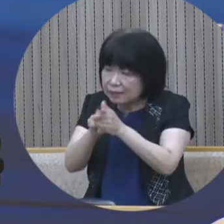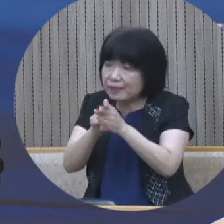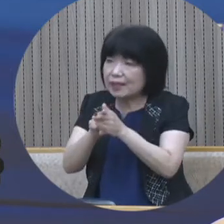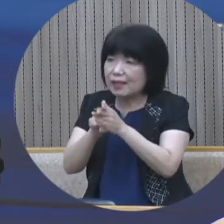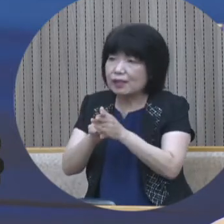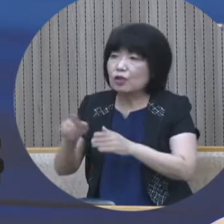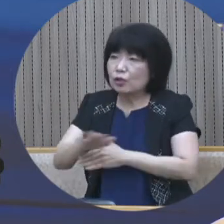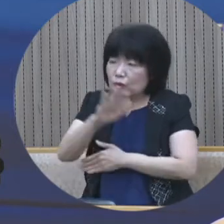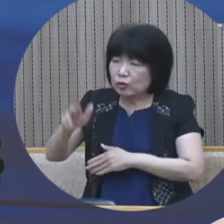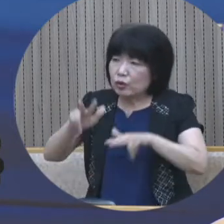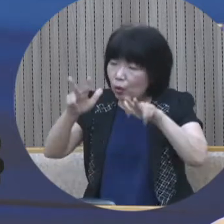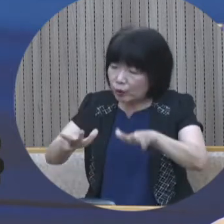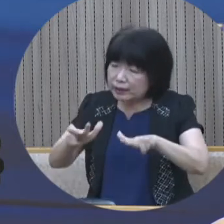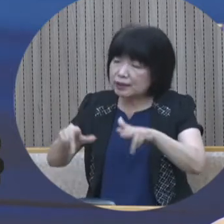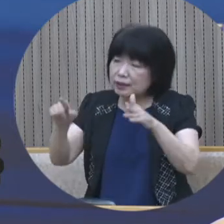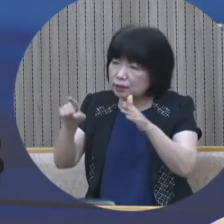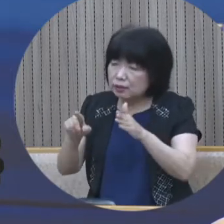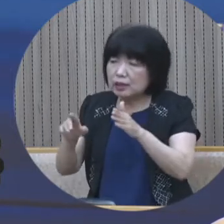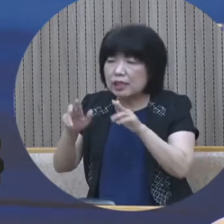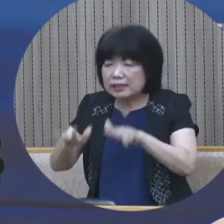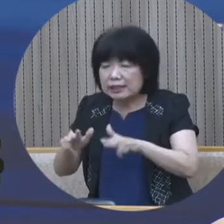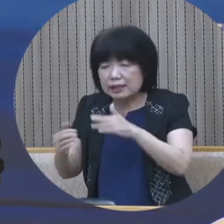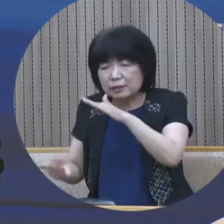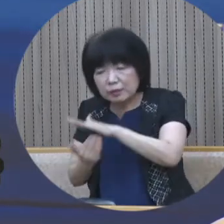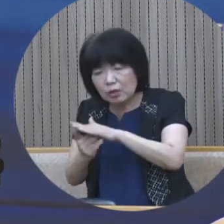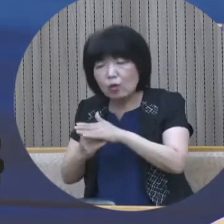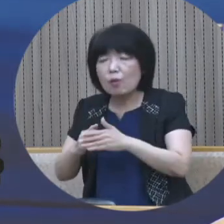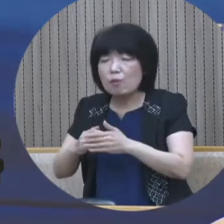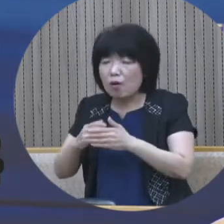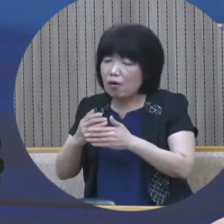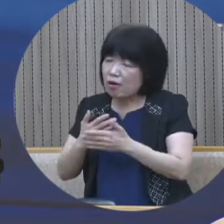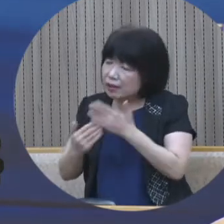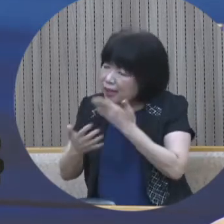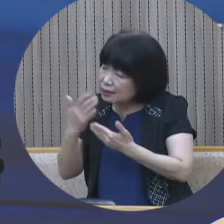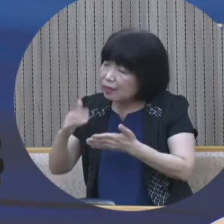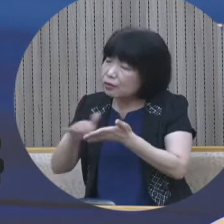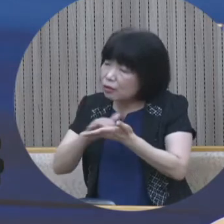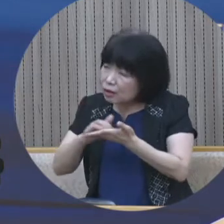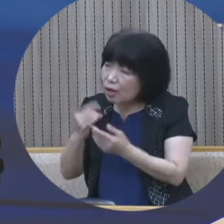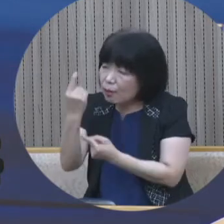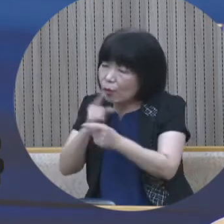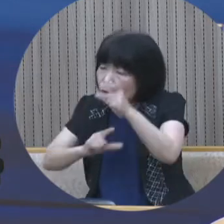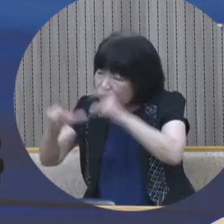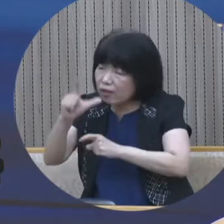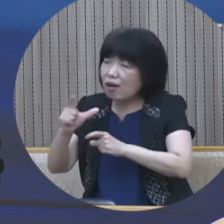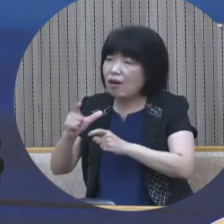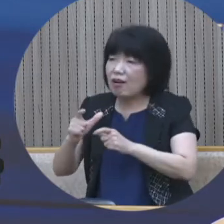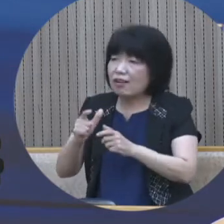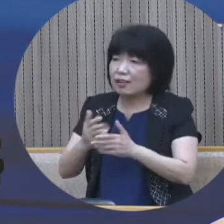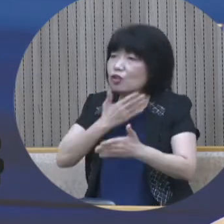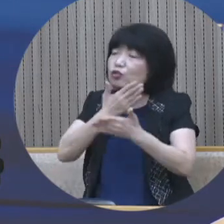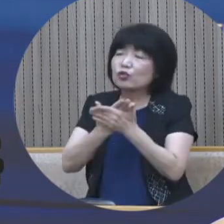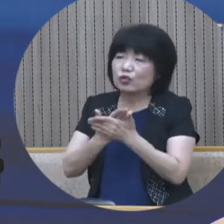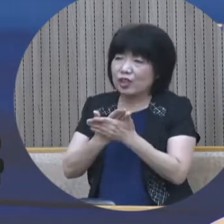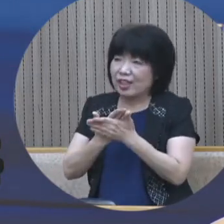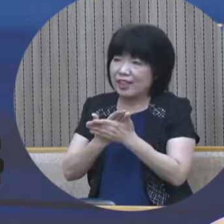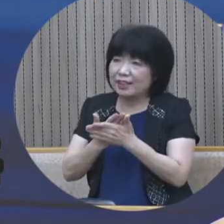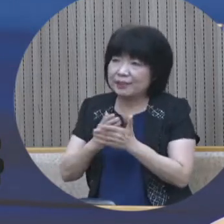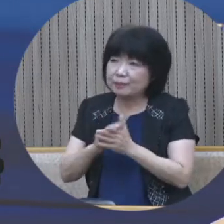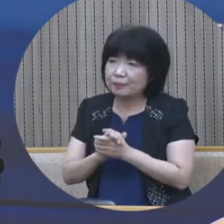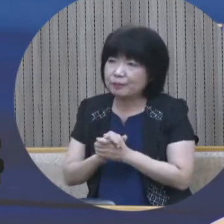우리가 현실적이고 객관적이고 경험적이고 계산적인 것보다 훨씬 중요하다는 겁니다.